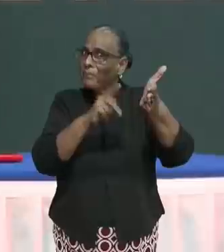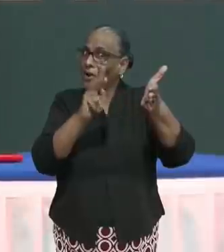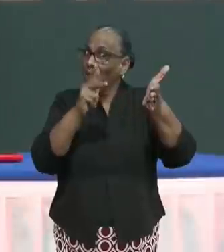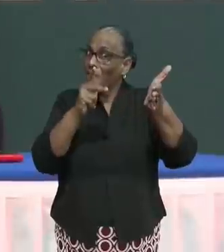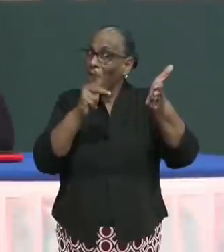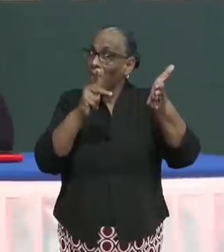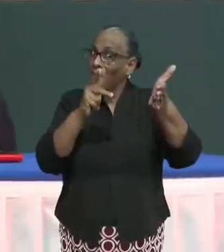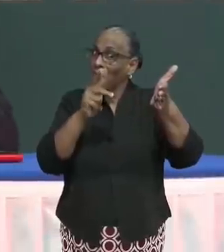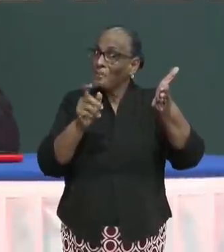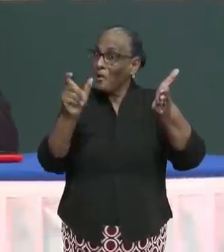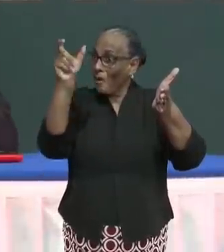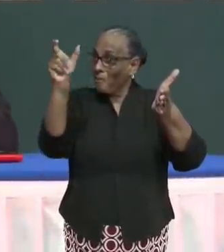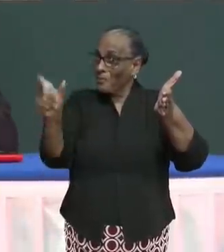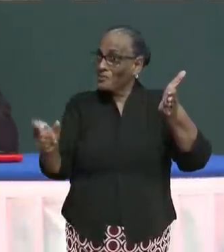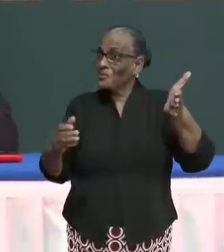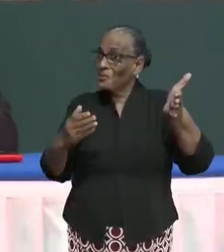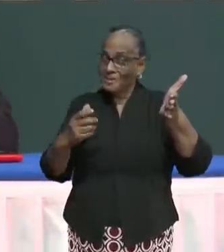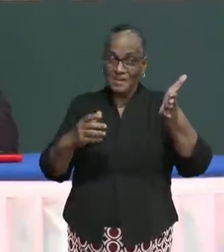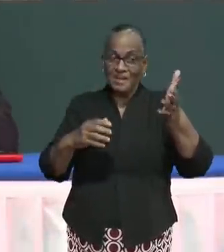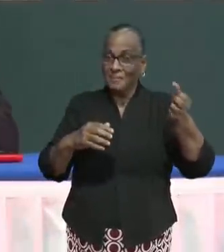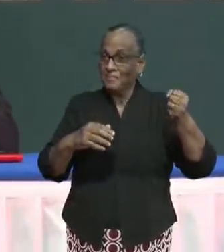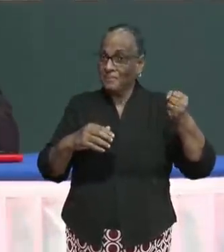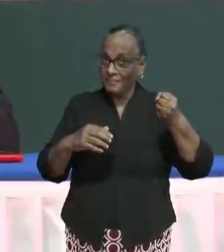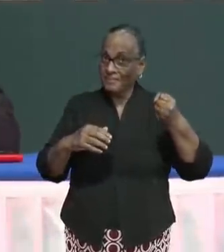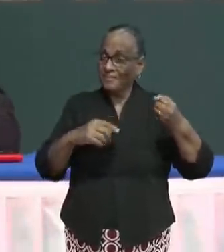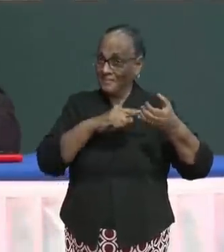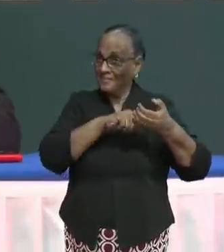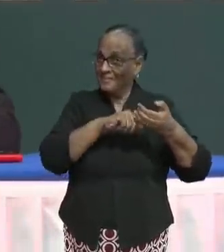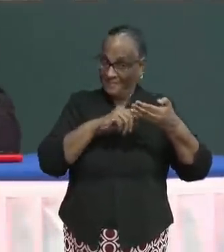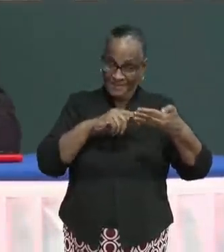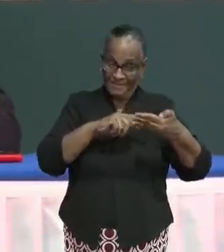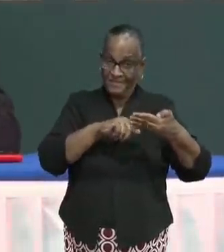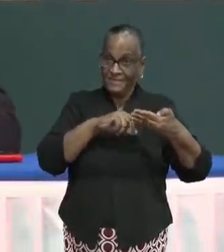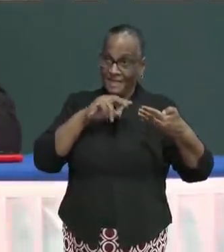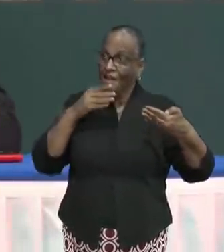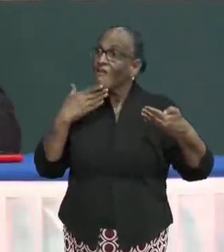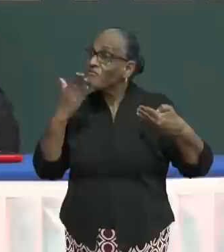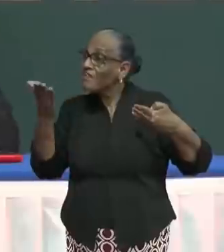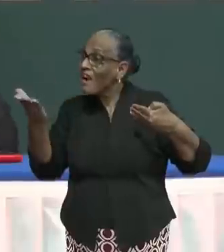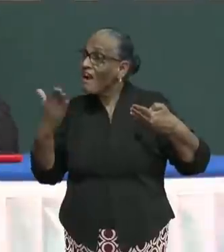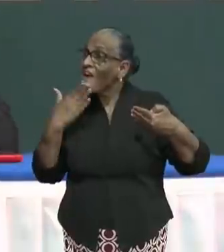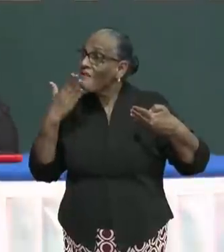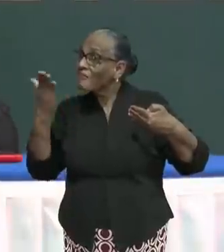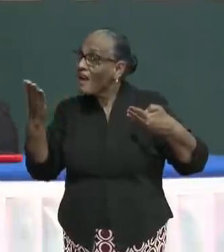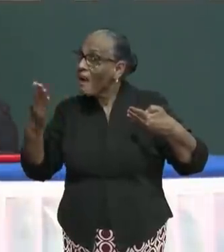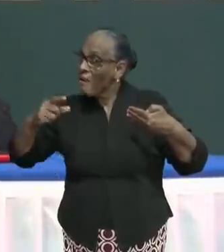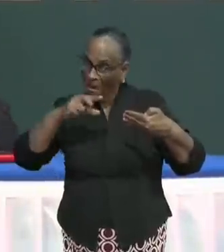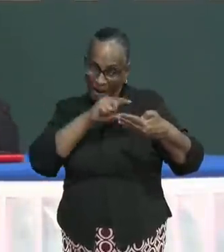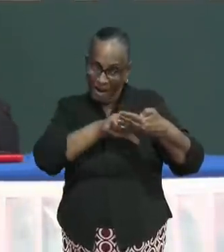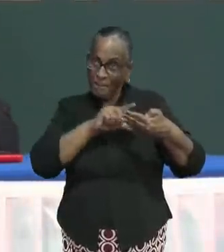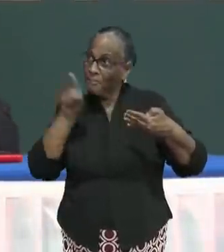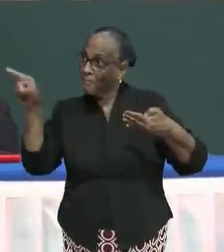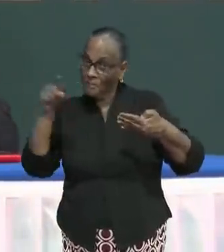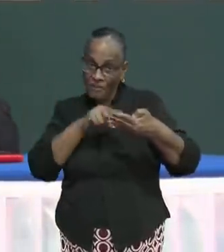dap jam in no go teki sut frak was telli dat des anod de automatisch dat jokis wan pakket